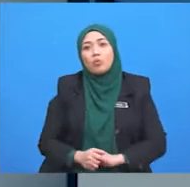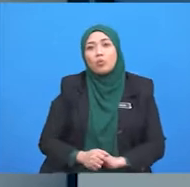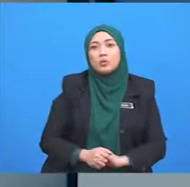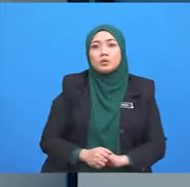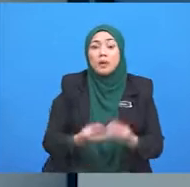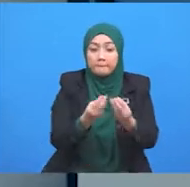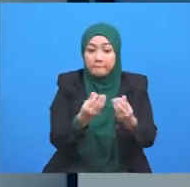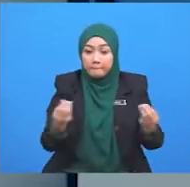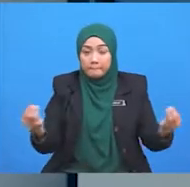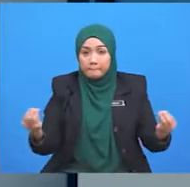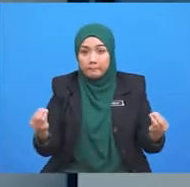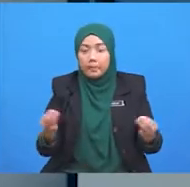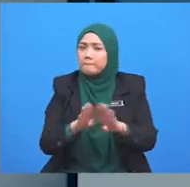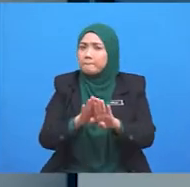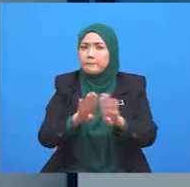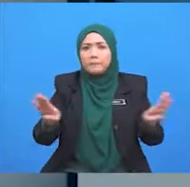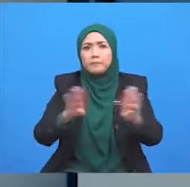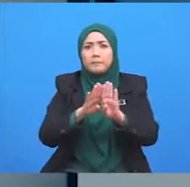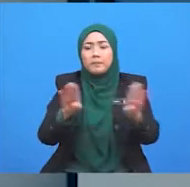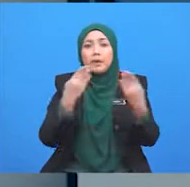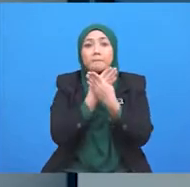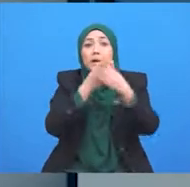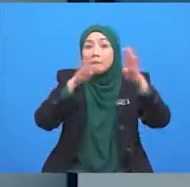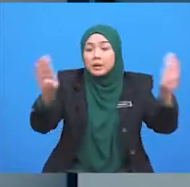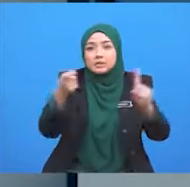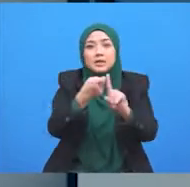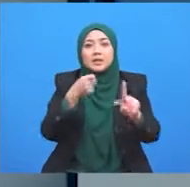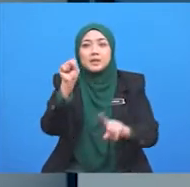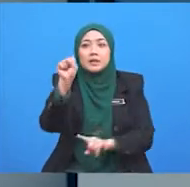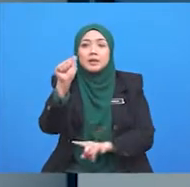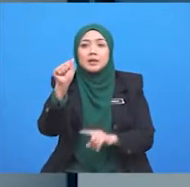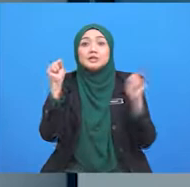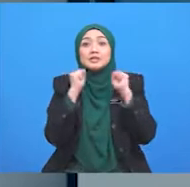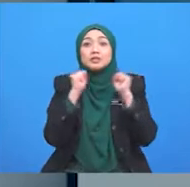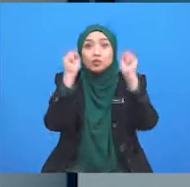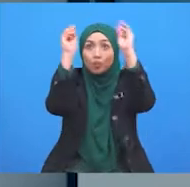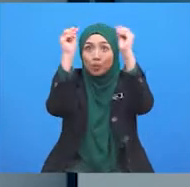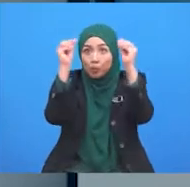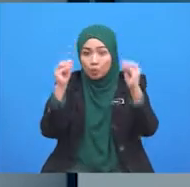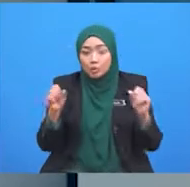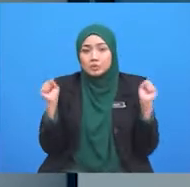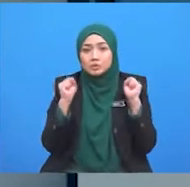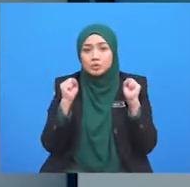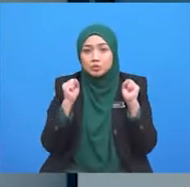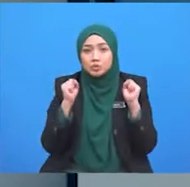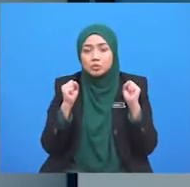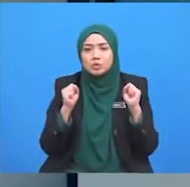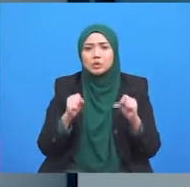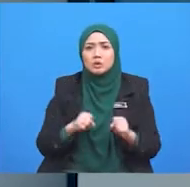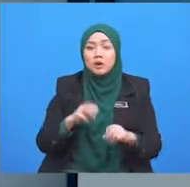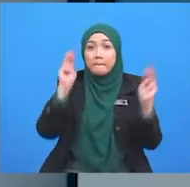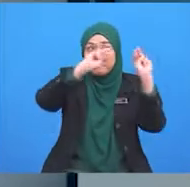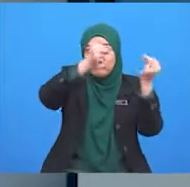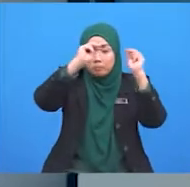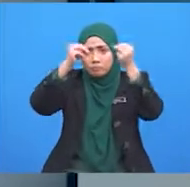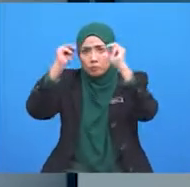untuk pembesaran pokok. Pada masa ini juga, permukaan tanah bebas daripada salji antara 3 hingga 4